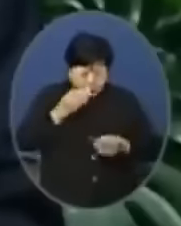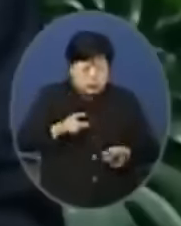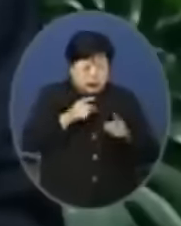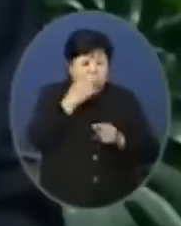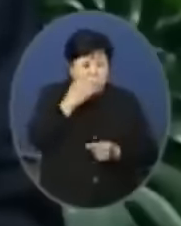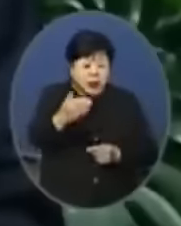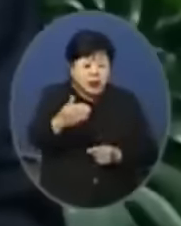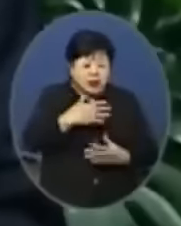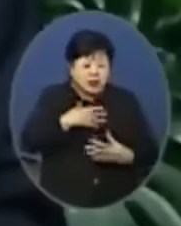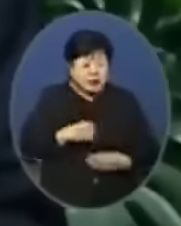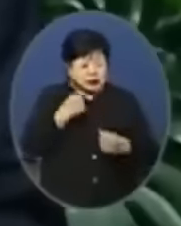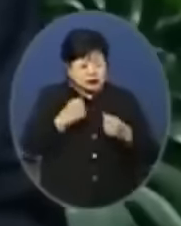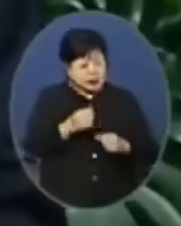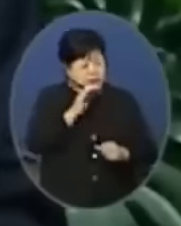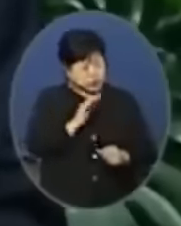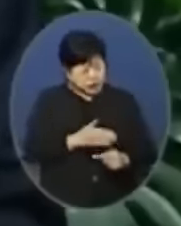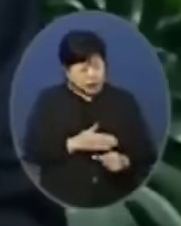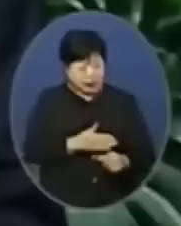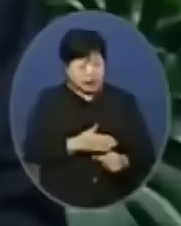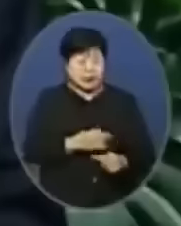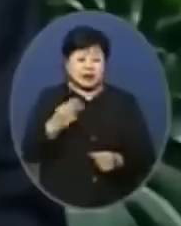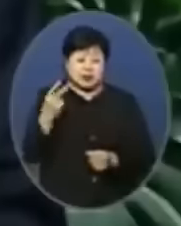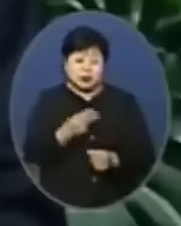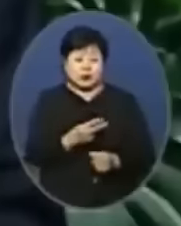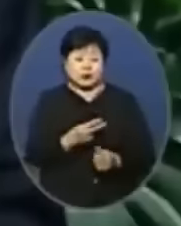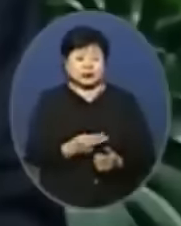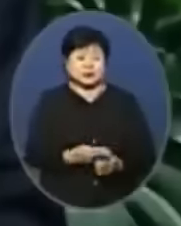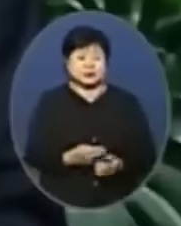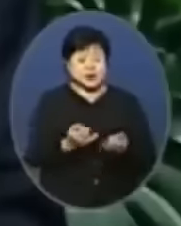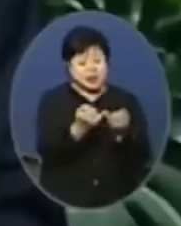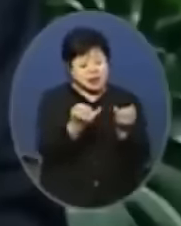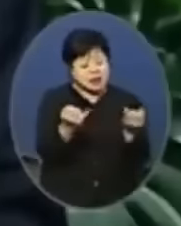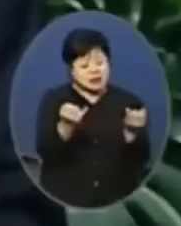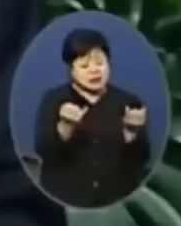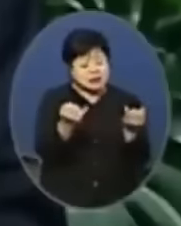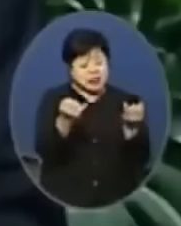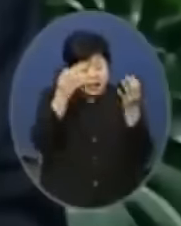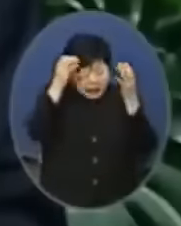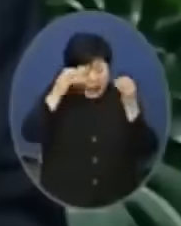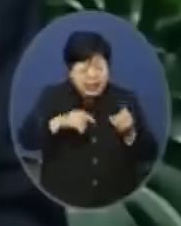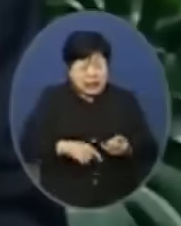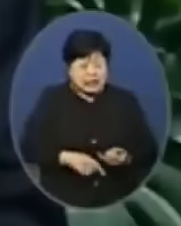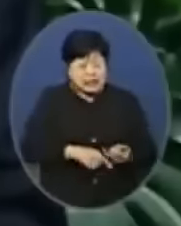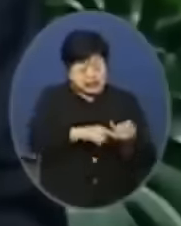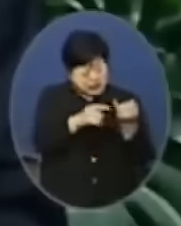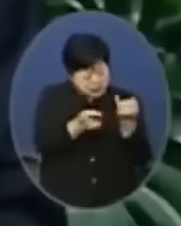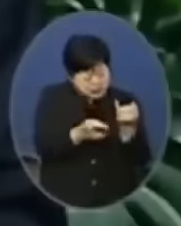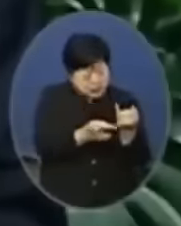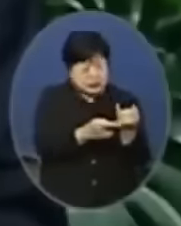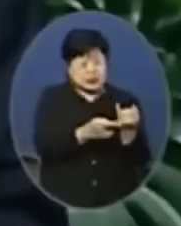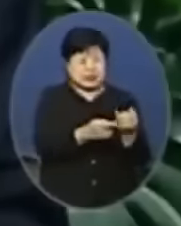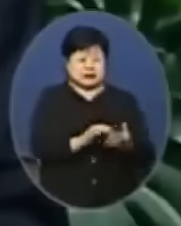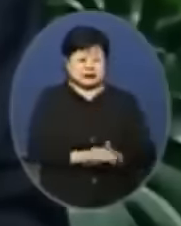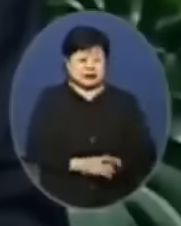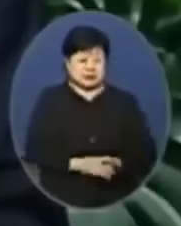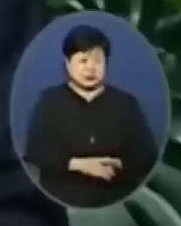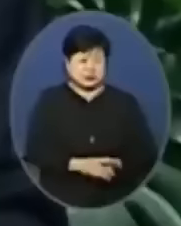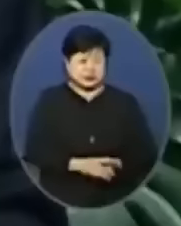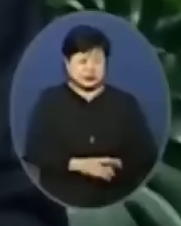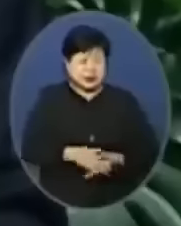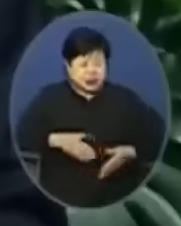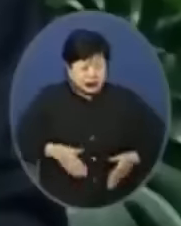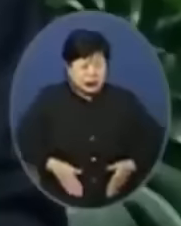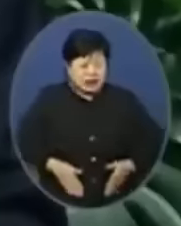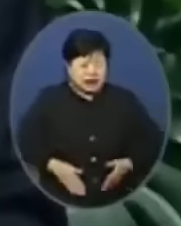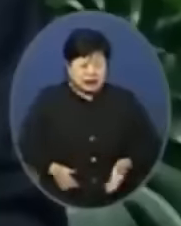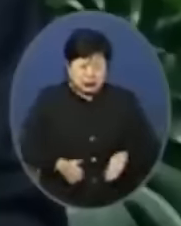것입니다. 평안하게 살지 못해요. 그리고 여성들은 어린 아기를 가져서